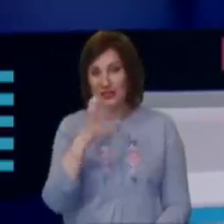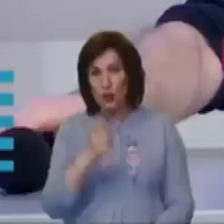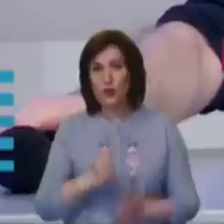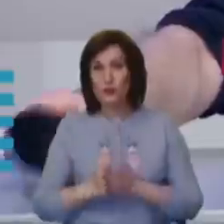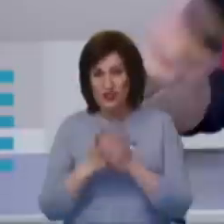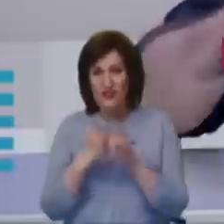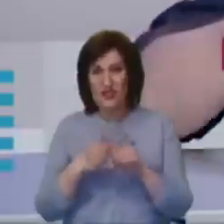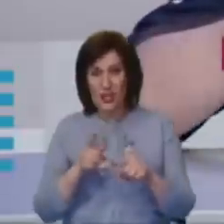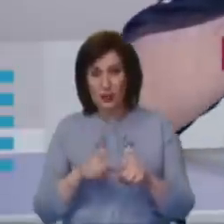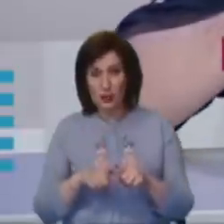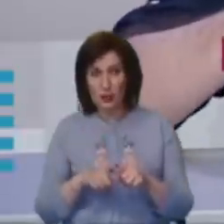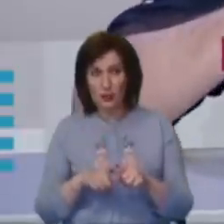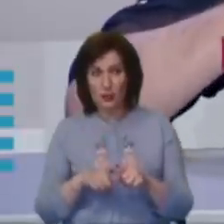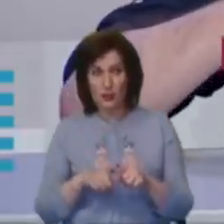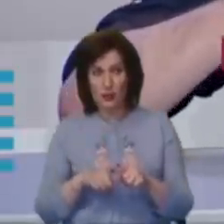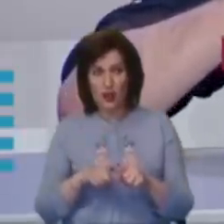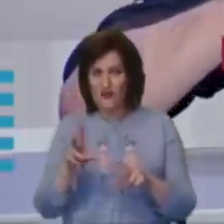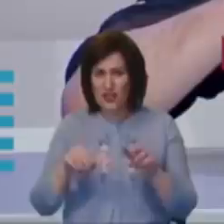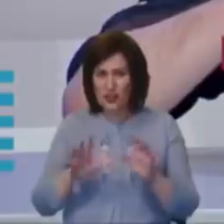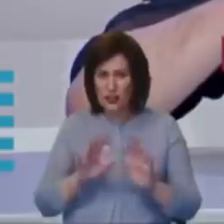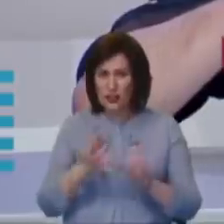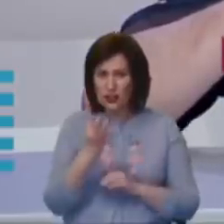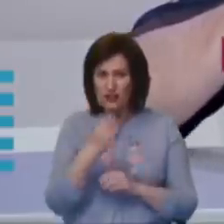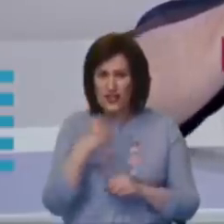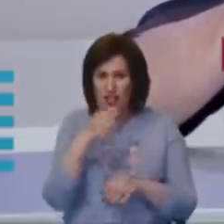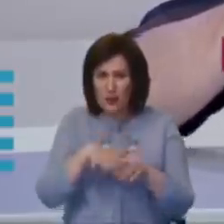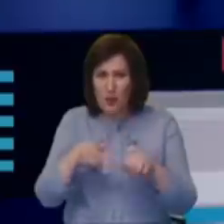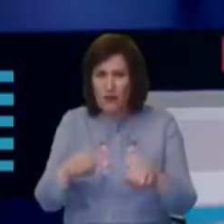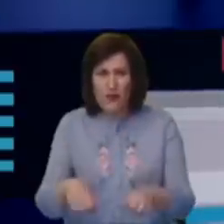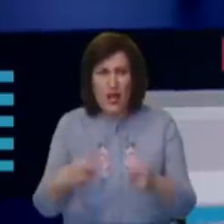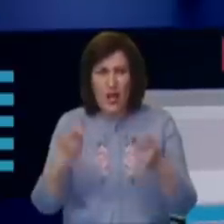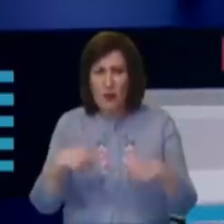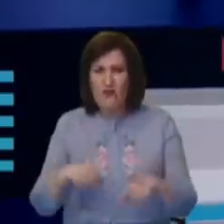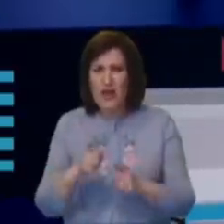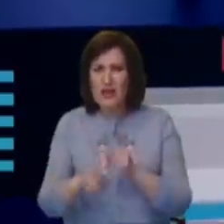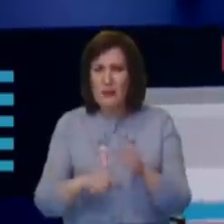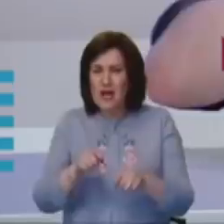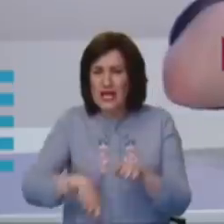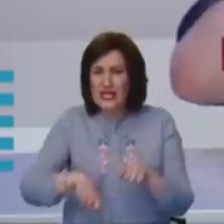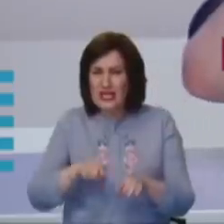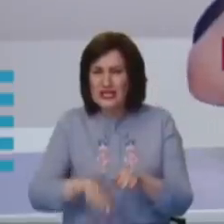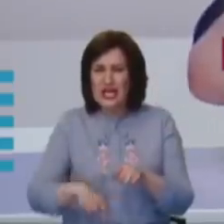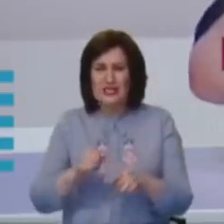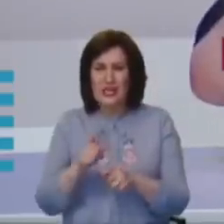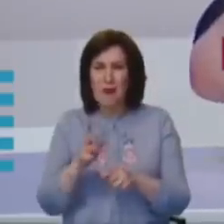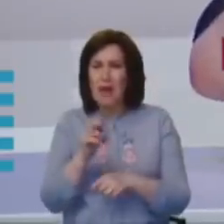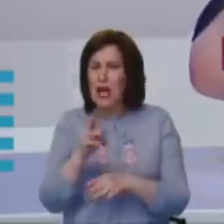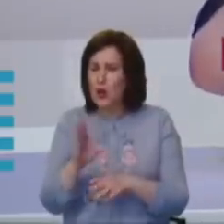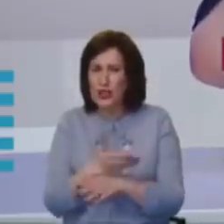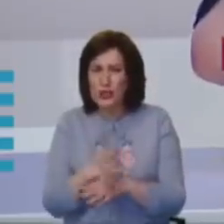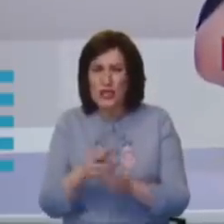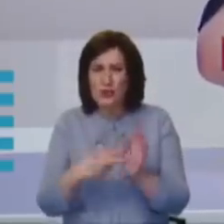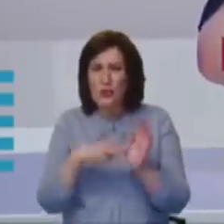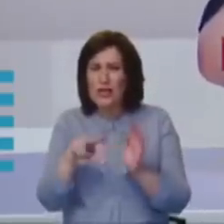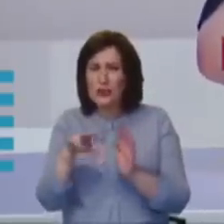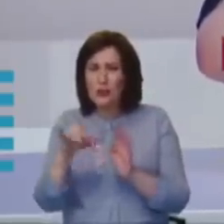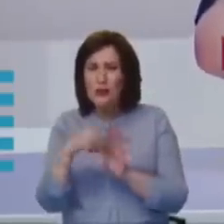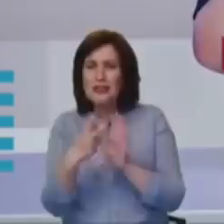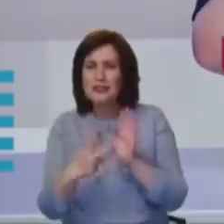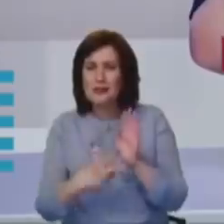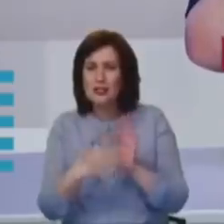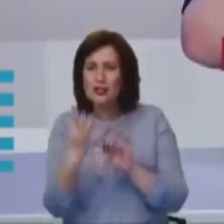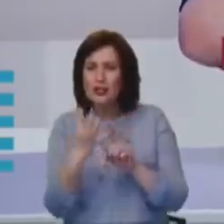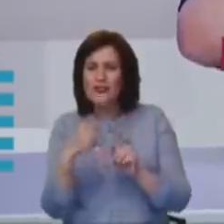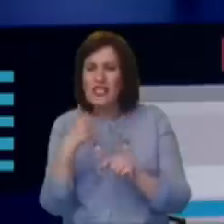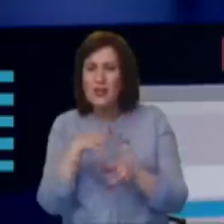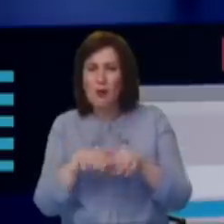цього? Вважаєте, що ні, четвертий рік повноважень, провалена переатестація, Беркут не розформований. 7 листопада 2017-го, четвертий рік